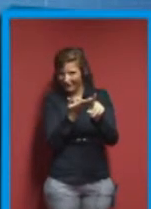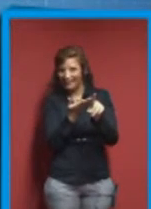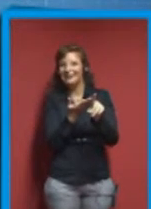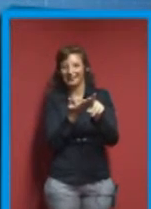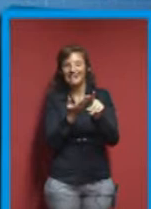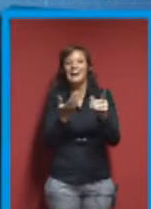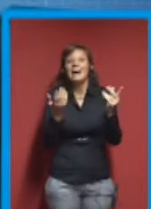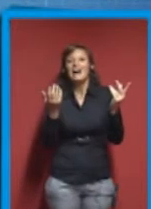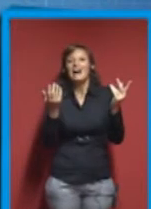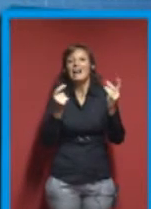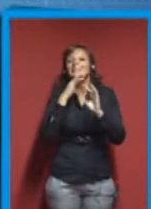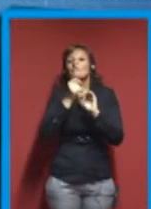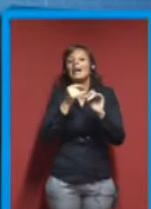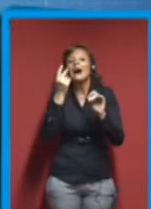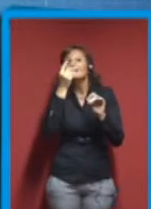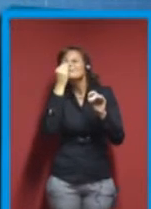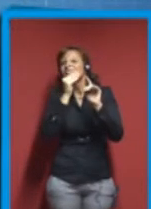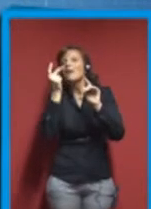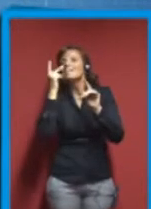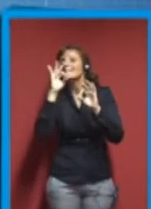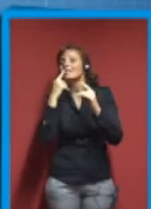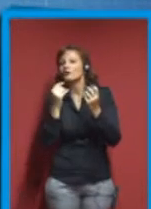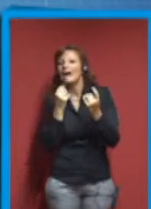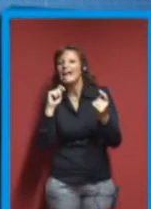Va a vedere se ci sono dei gas